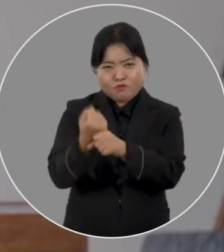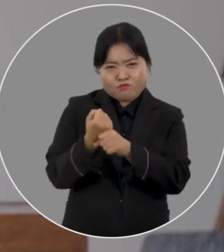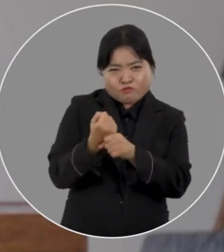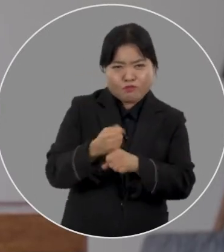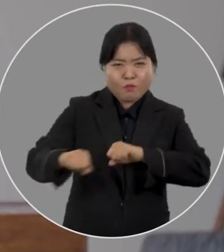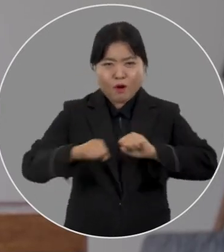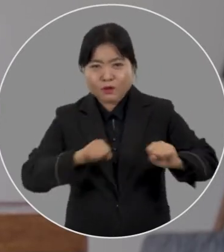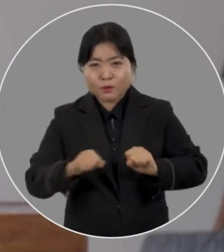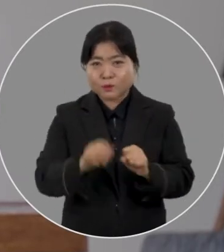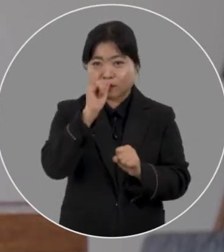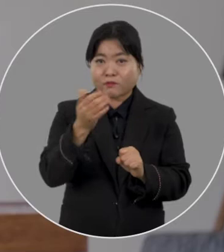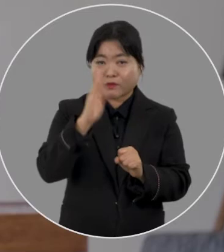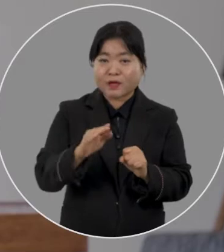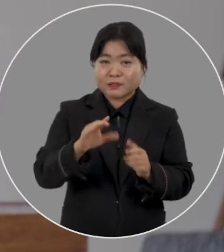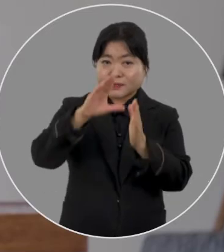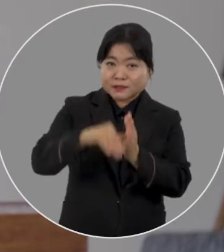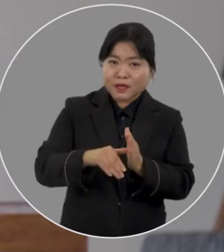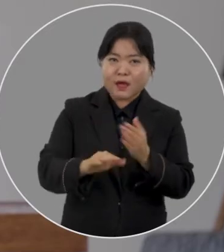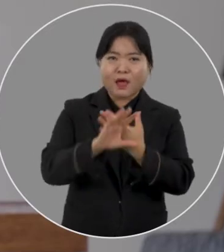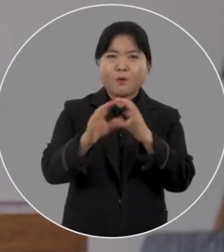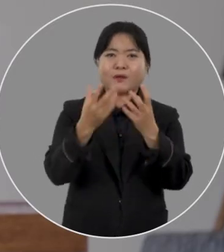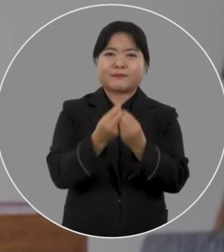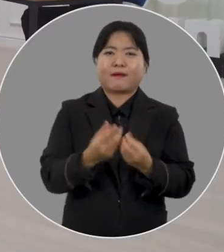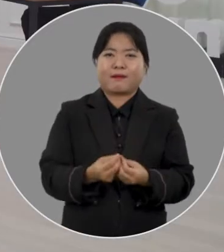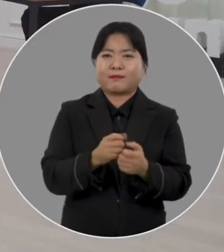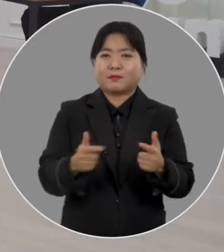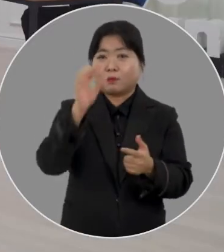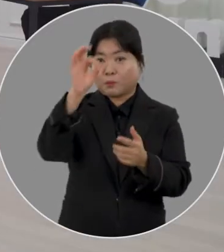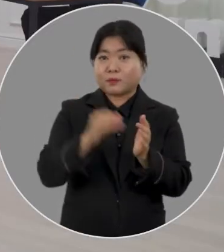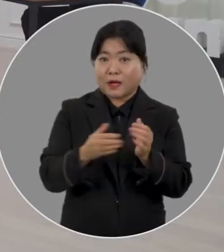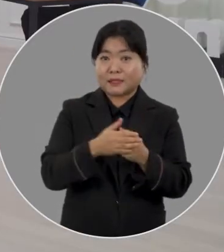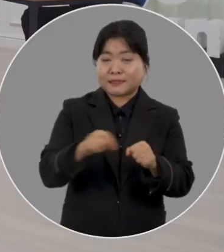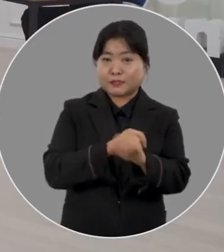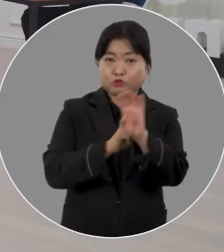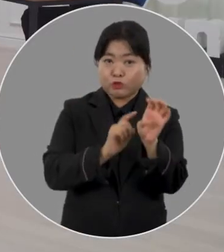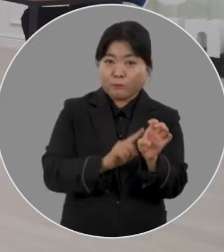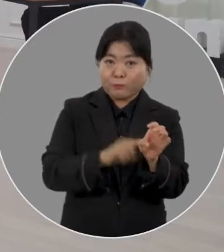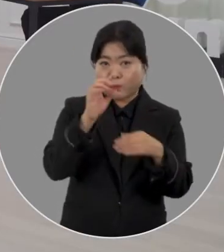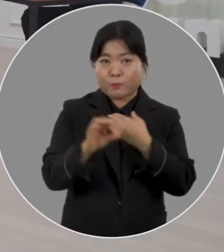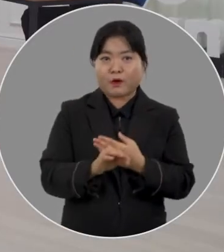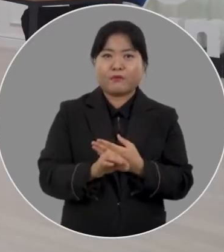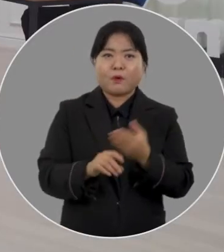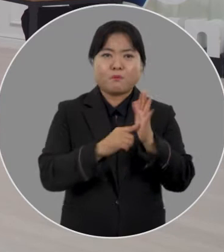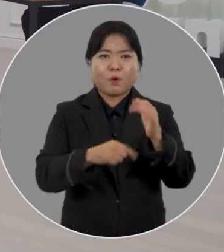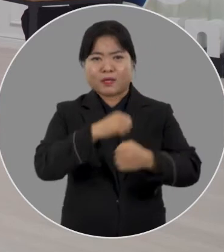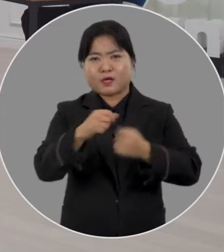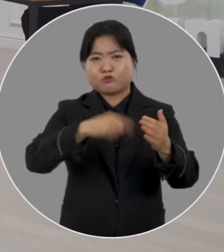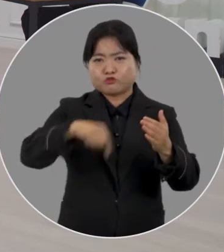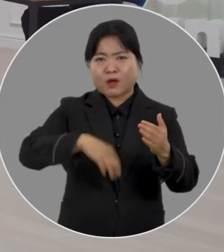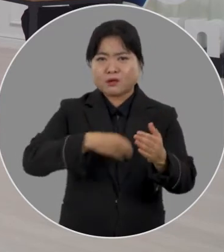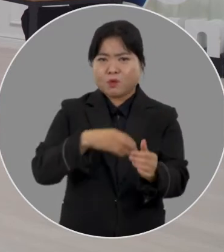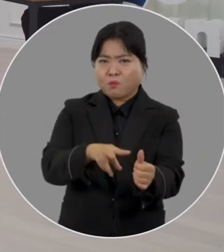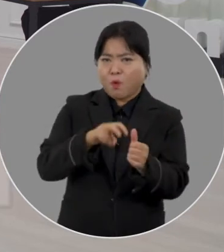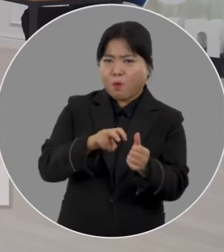이래 왔는데요. 그 과정에서 이제 해외 사례들을 이렇게 보니까 특히 이제 유럽 같은 경우에는 표현의 자유